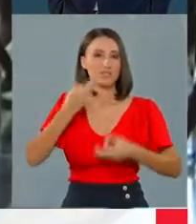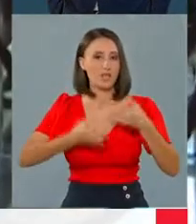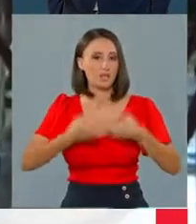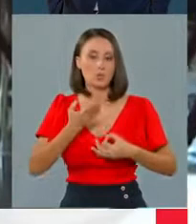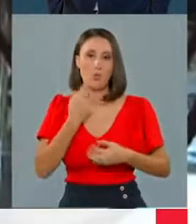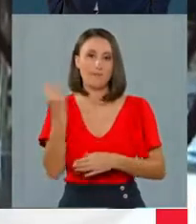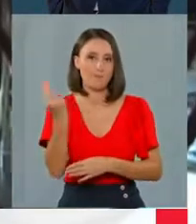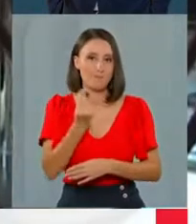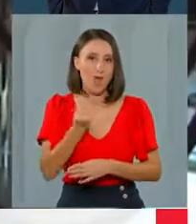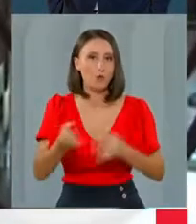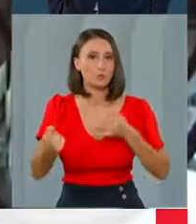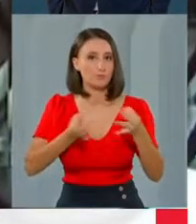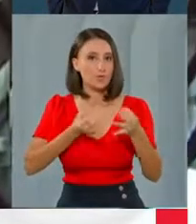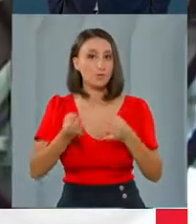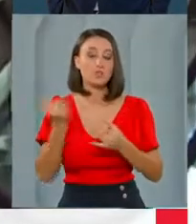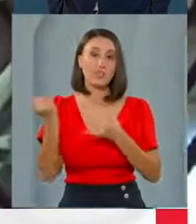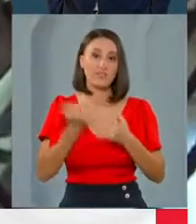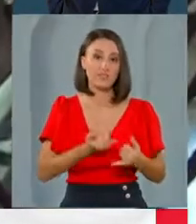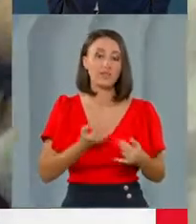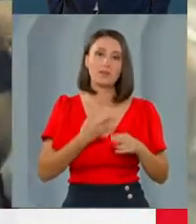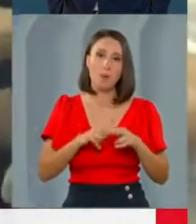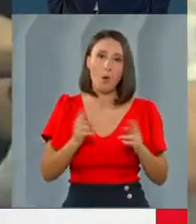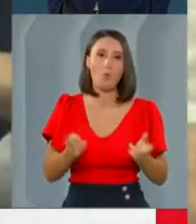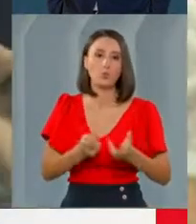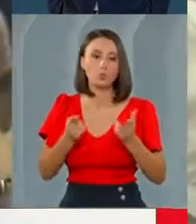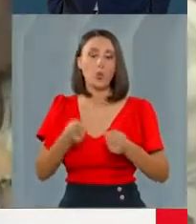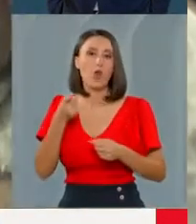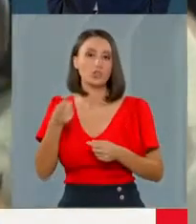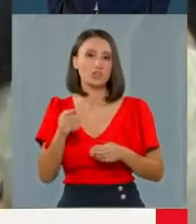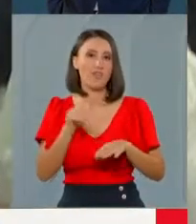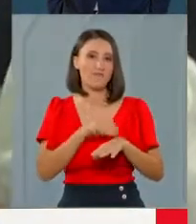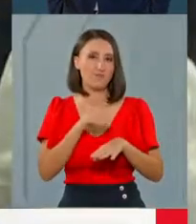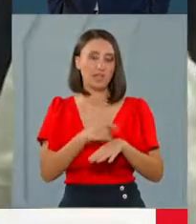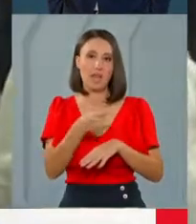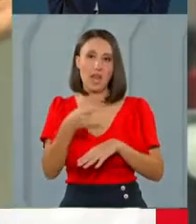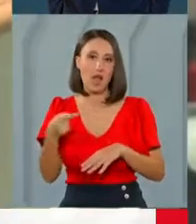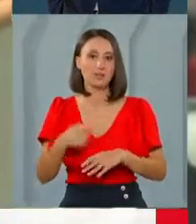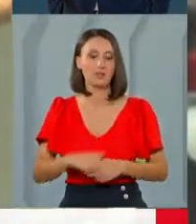avem planuri de măsuri care să vină să mai tempereze din aceste efecte negative ale recesiunii.